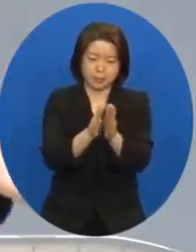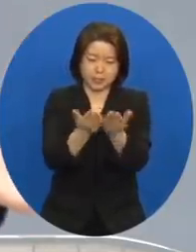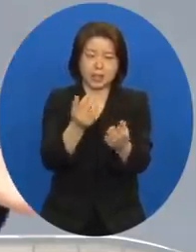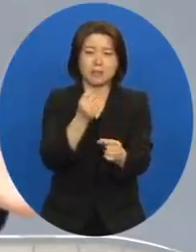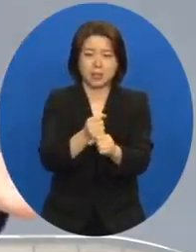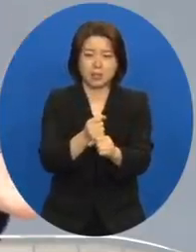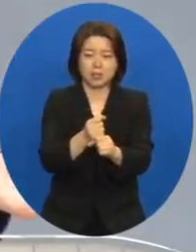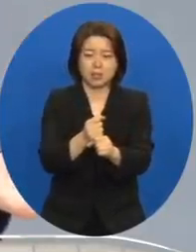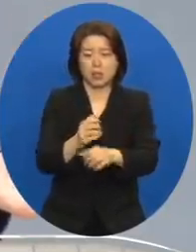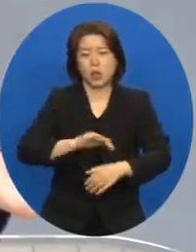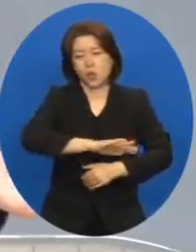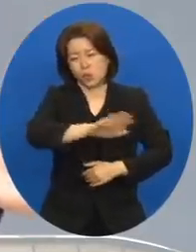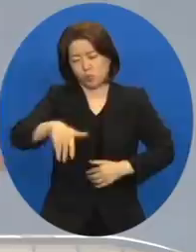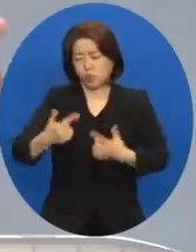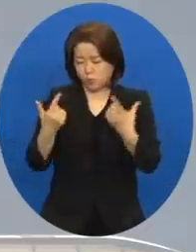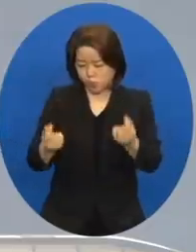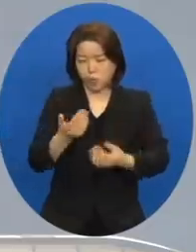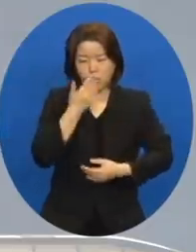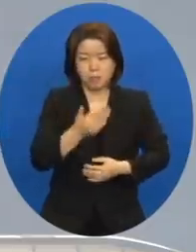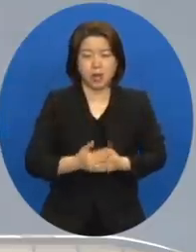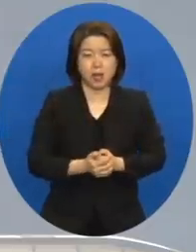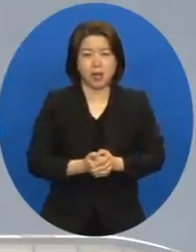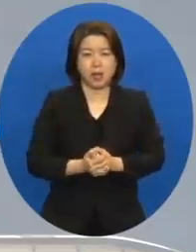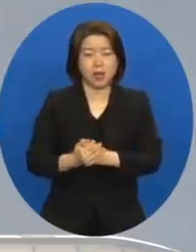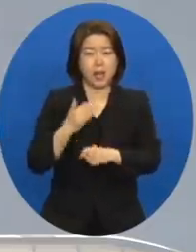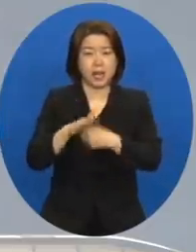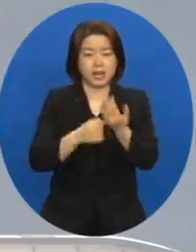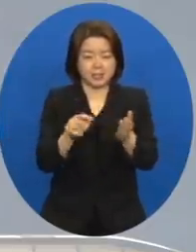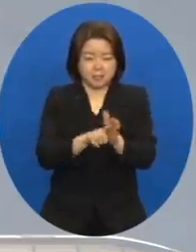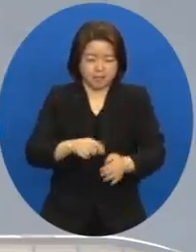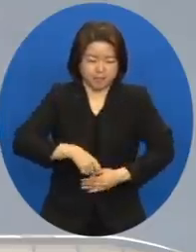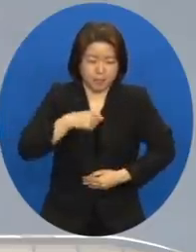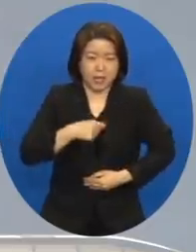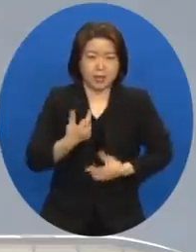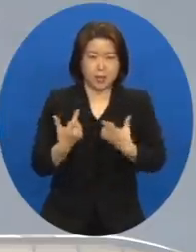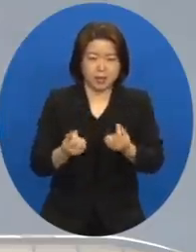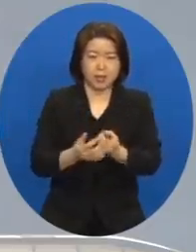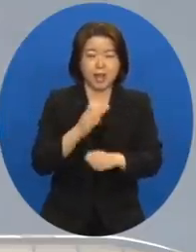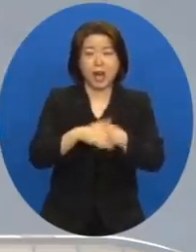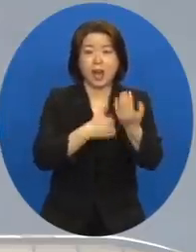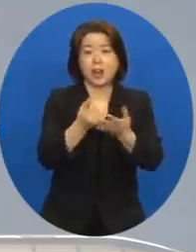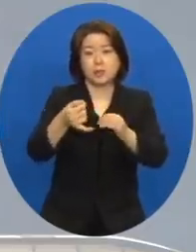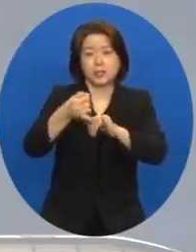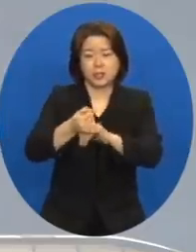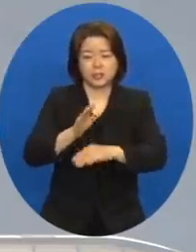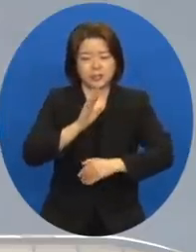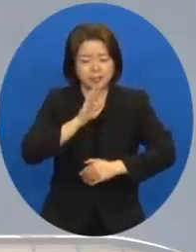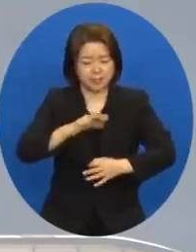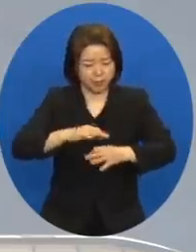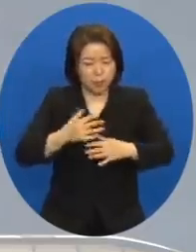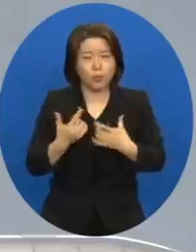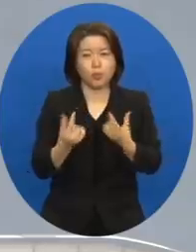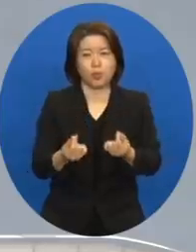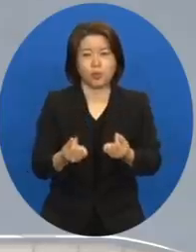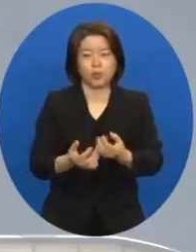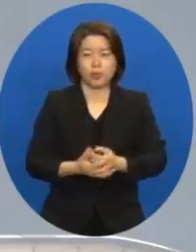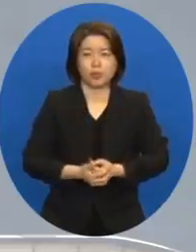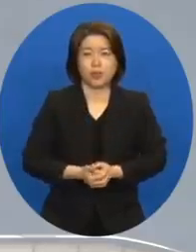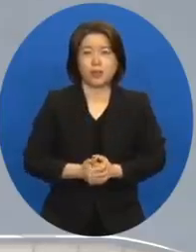우리도 그렇게 해야 돼요 하나님의 신실하신 하나님의 약속은 너무 놀라 와요